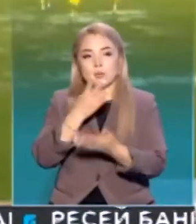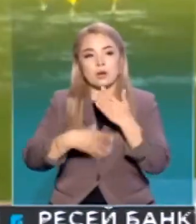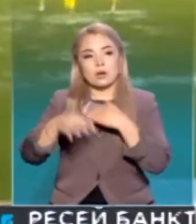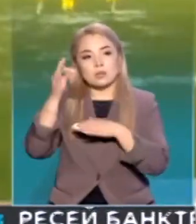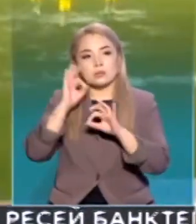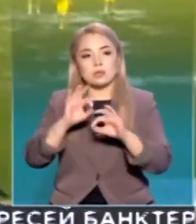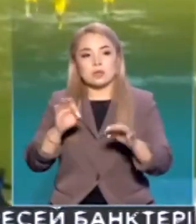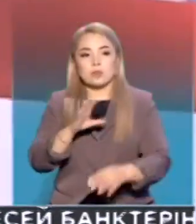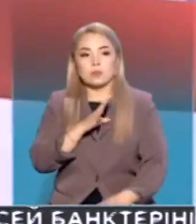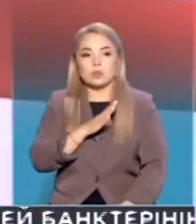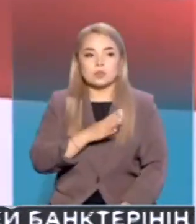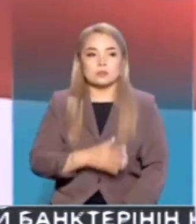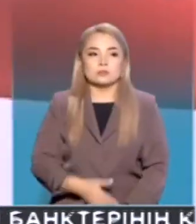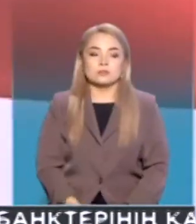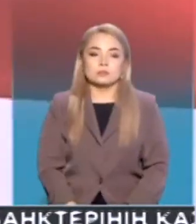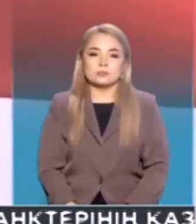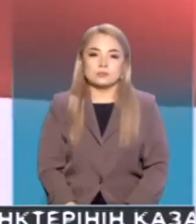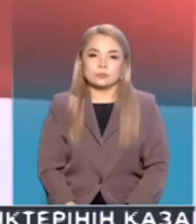есінде.